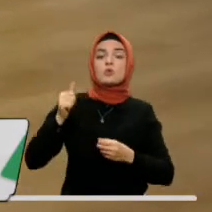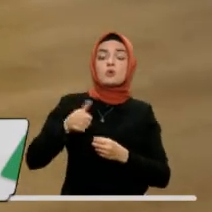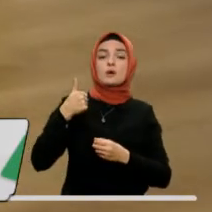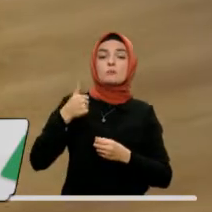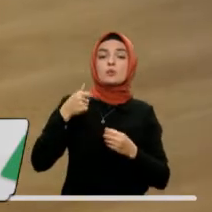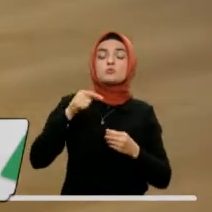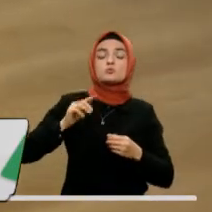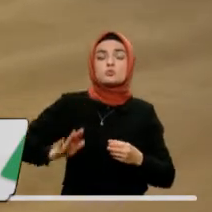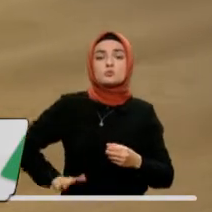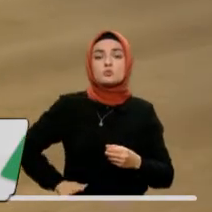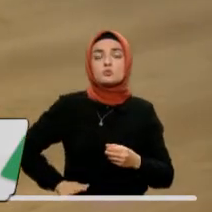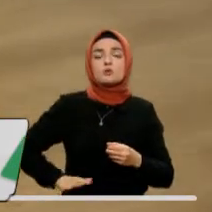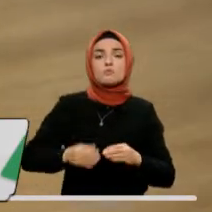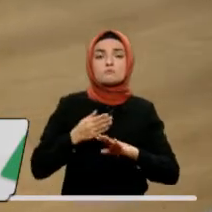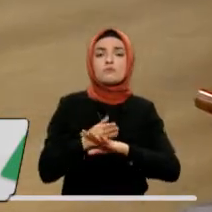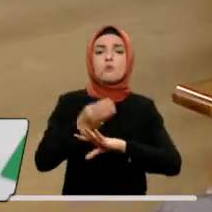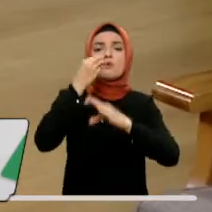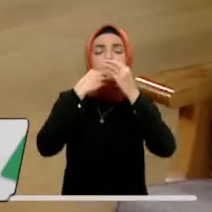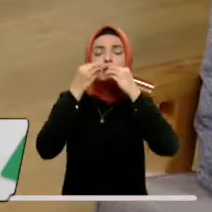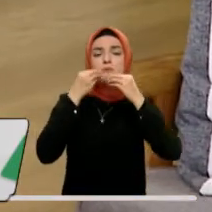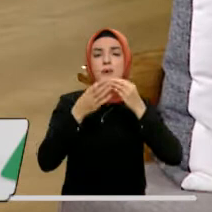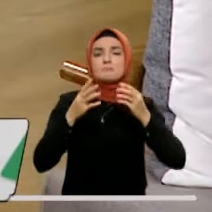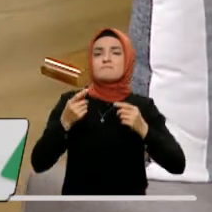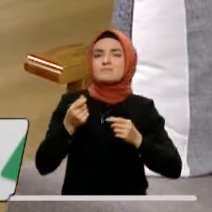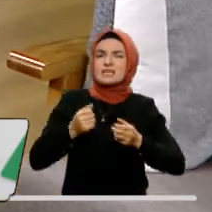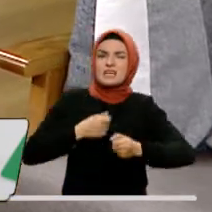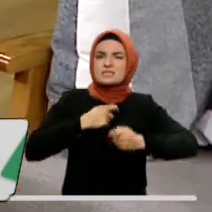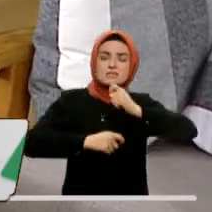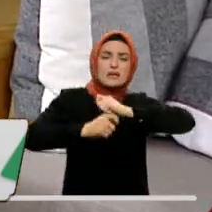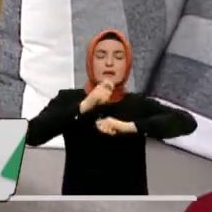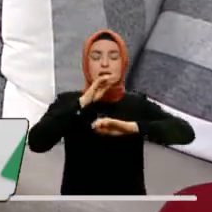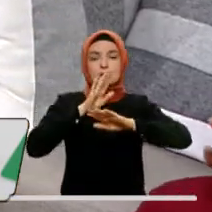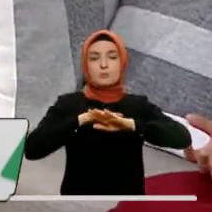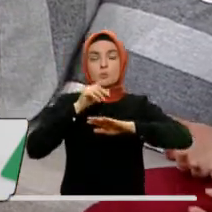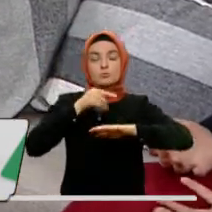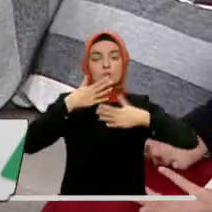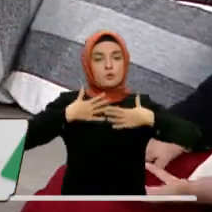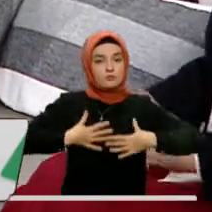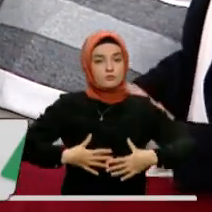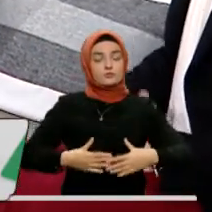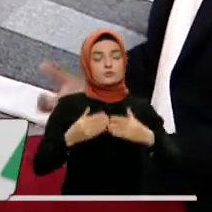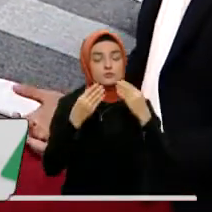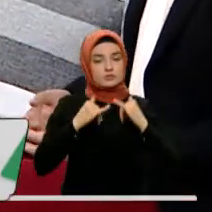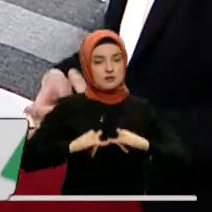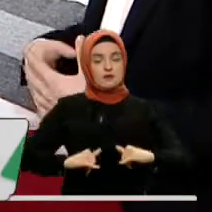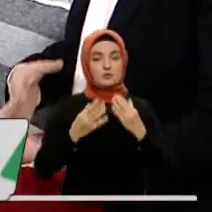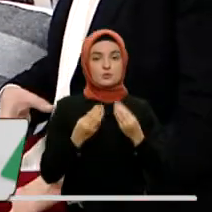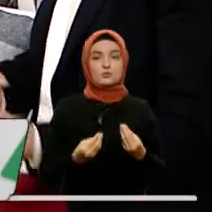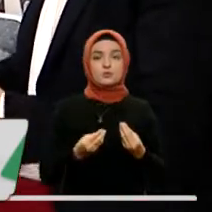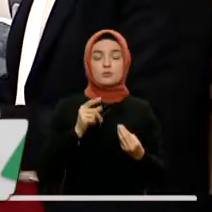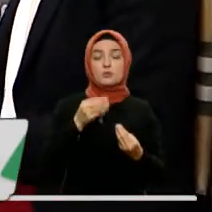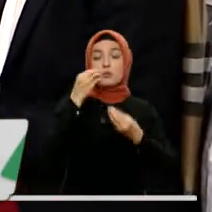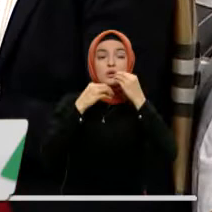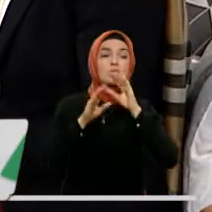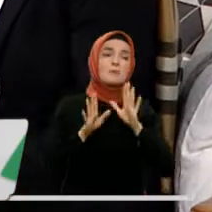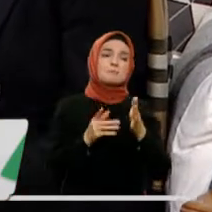çocuğa doğru besini verip biraz hareket ettirdiğimde çok rahat bir şekilde vücut ritmini bulacak. Evet. Ama biz ne yapıyoruz? Onu yemesin,